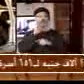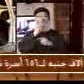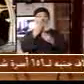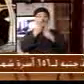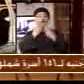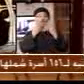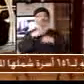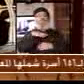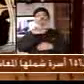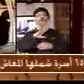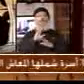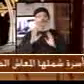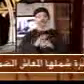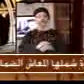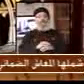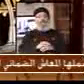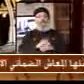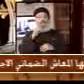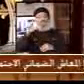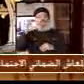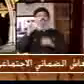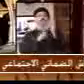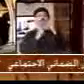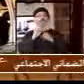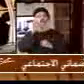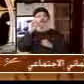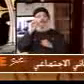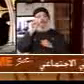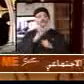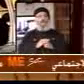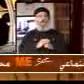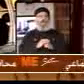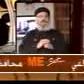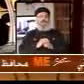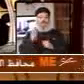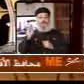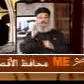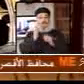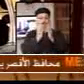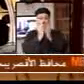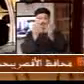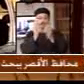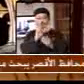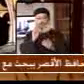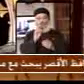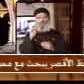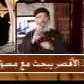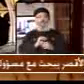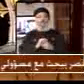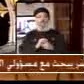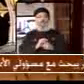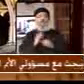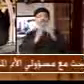ويشبعوا. لكن السيد المسيح زي ما بيقول هنا في بداية الفقرة الإنجيلية دي: